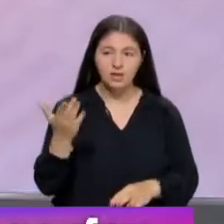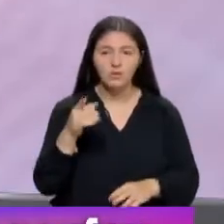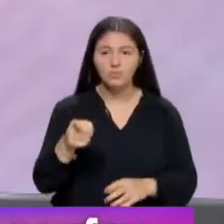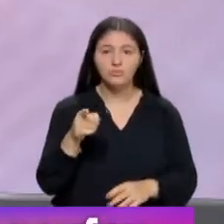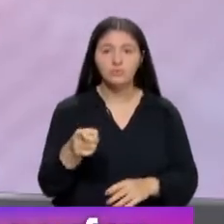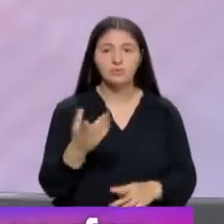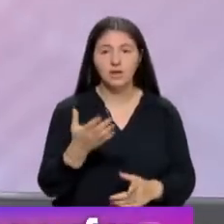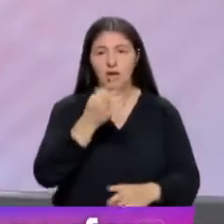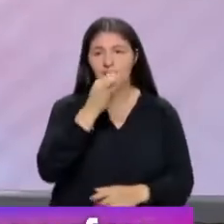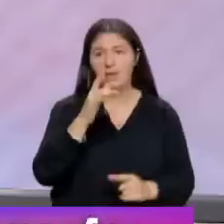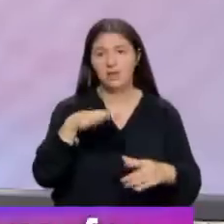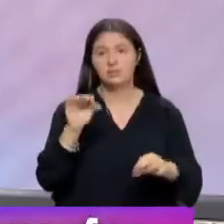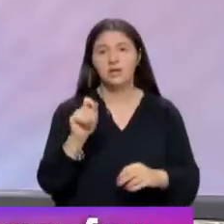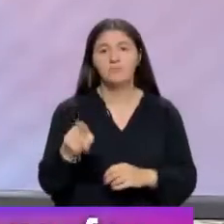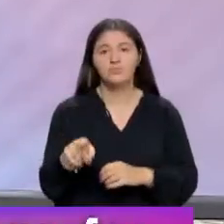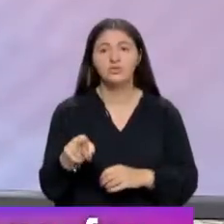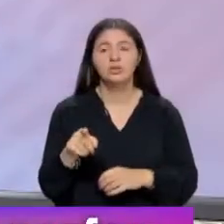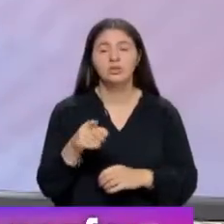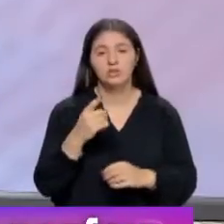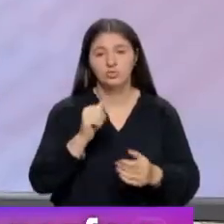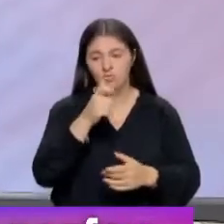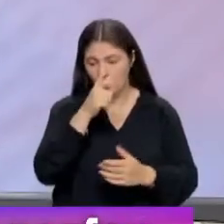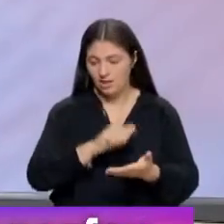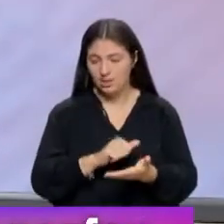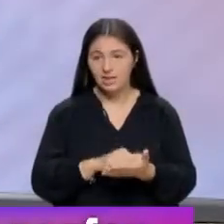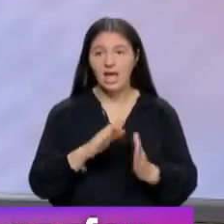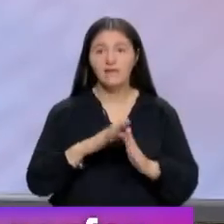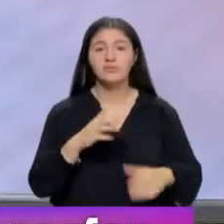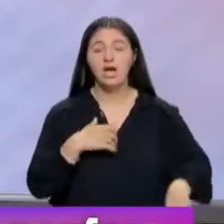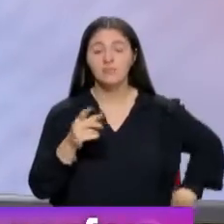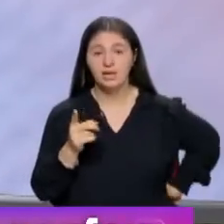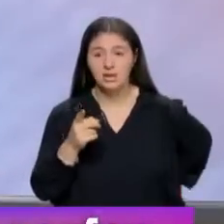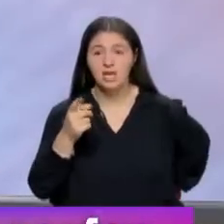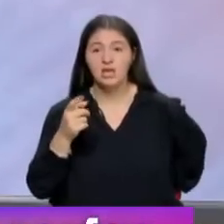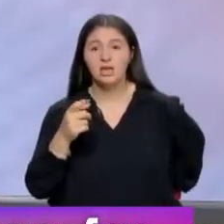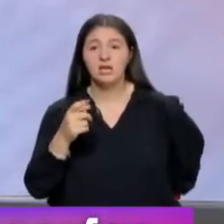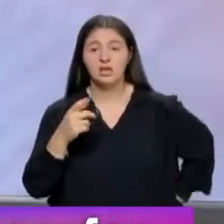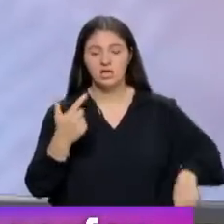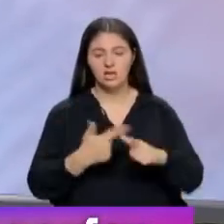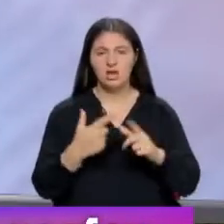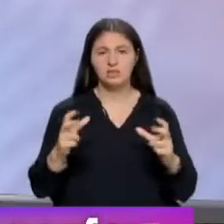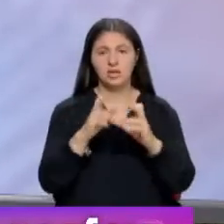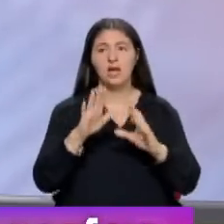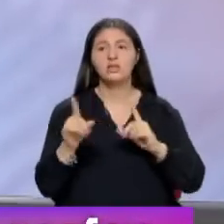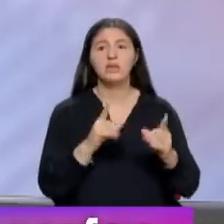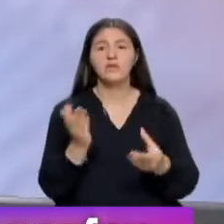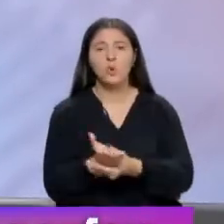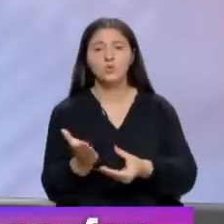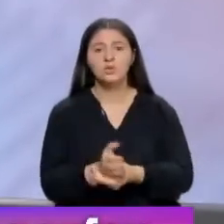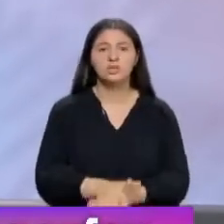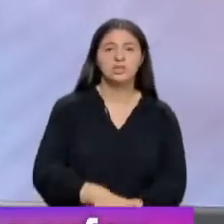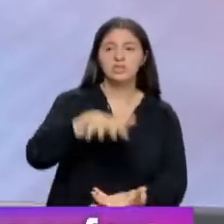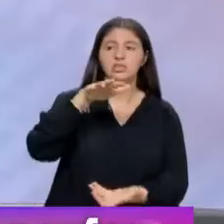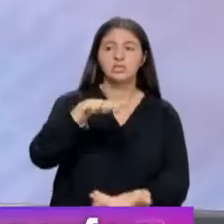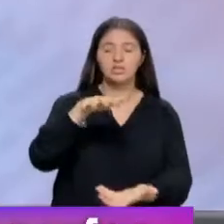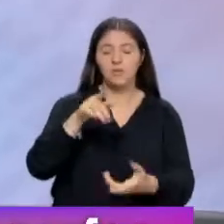ve bunda haberleştirmiş Türkiye Gazetesi Ev sahipleri kiracılarla karşı karşıya dava dosyaları gerekiyor